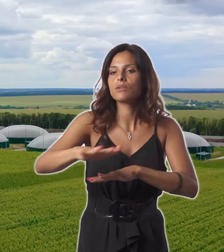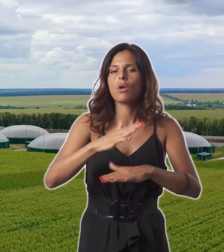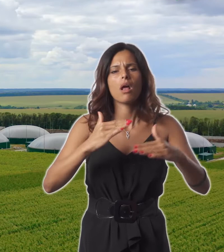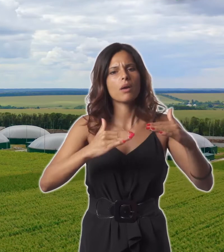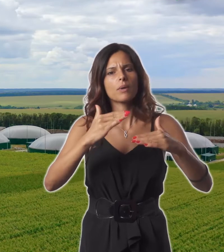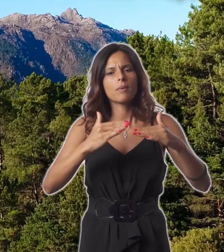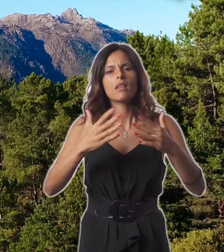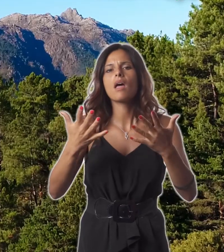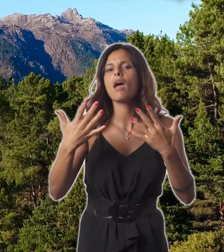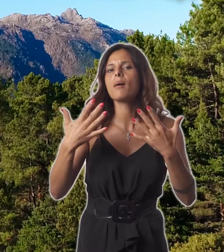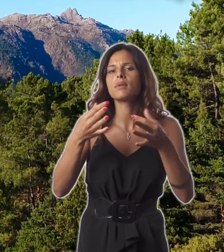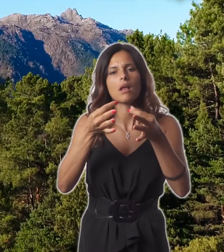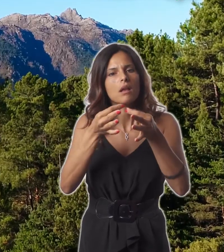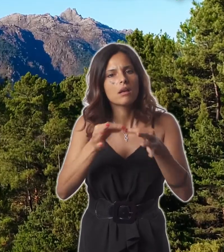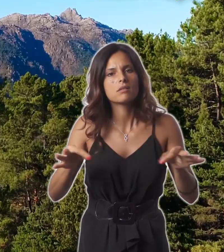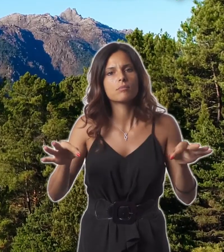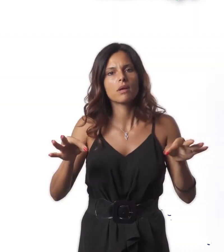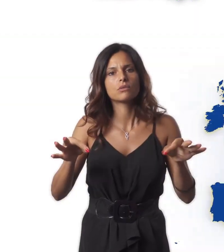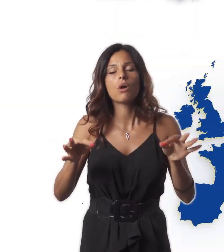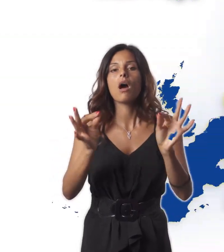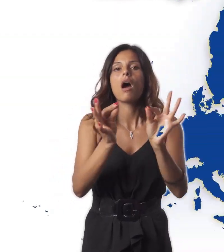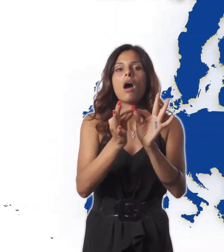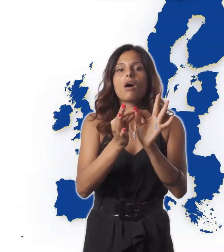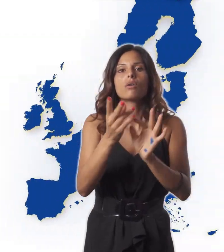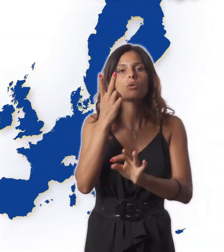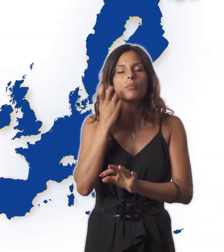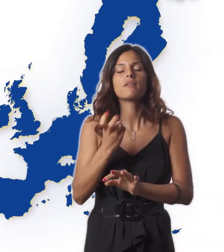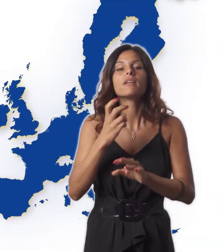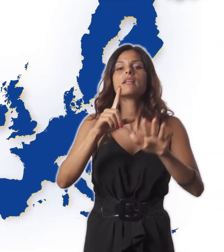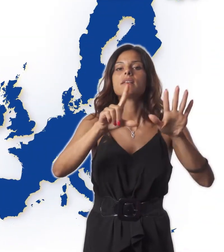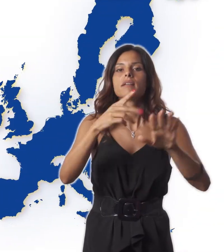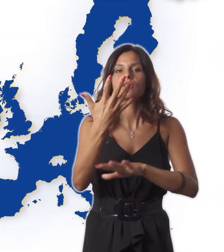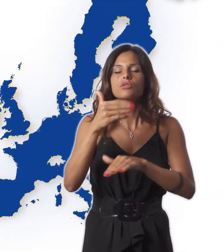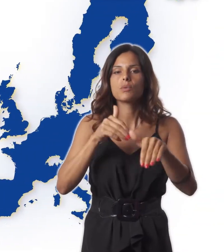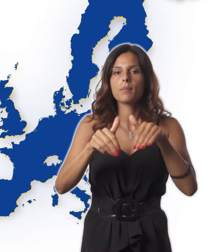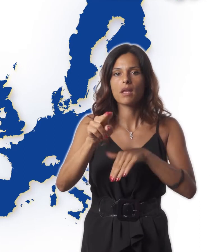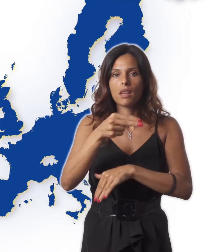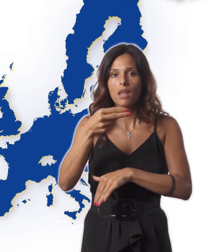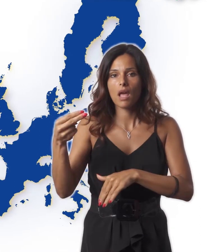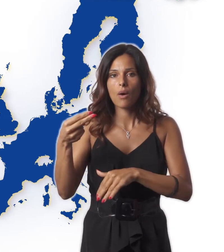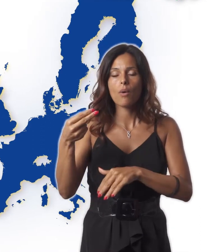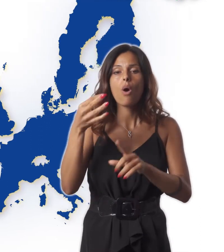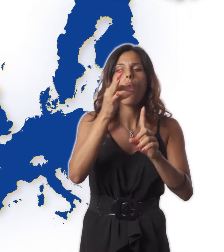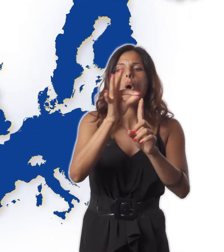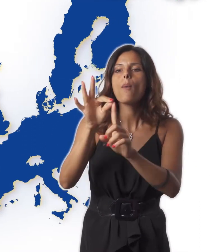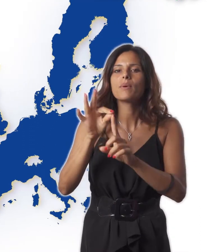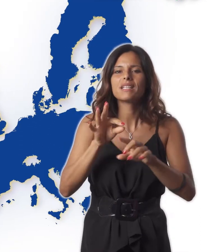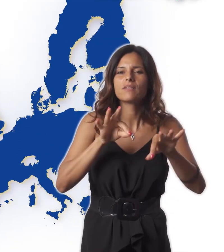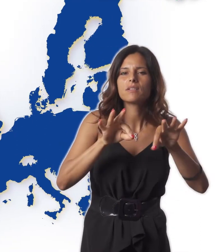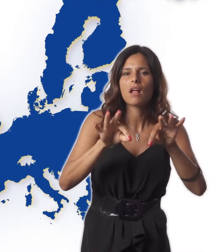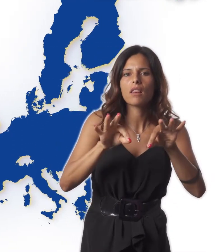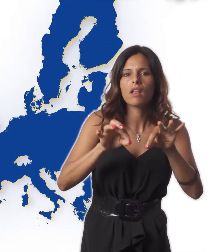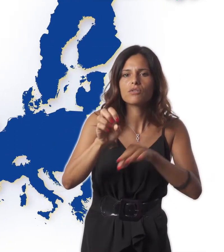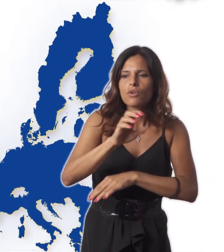territorio equilibrato e rispettoso dell'ambiente. L'accordo orienterà 75 miliardi di euro per il raggiungimento